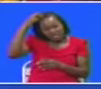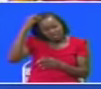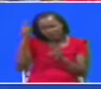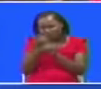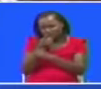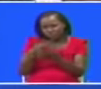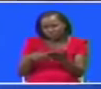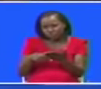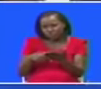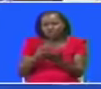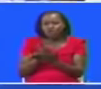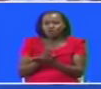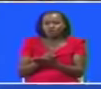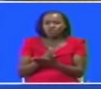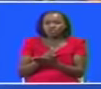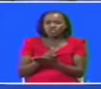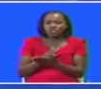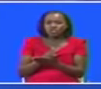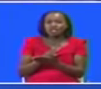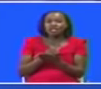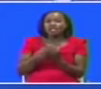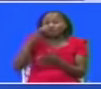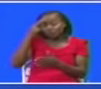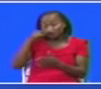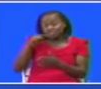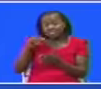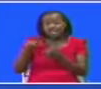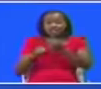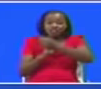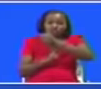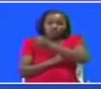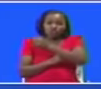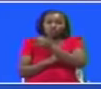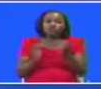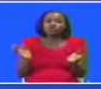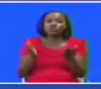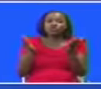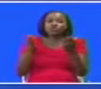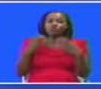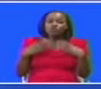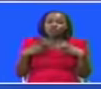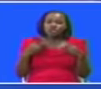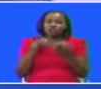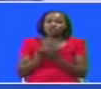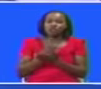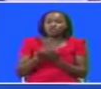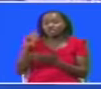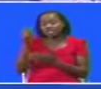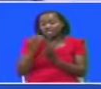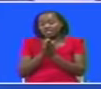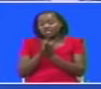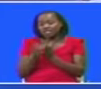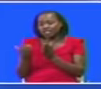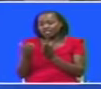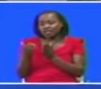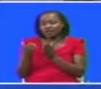gani katika zile sera ama misingi ambayo imewekwa ya kuimarisha hali ya afya kati ya Kenya na mataifa ambayo yameendelea?